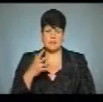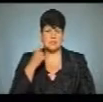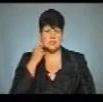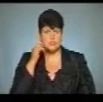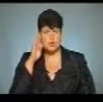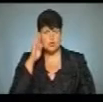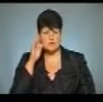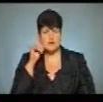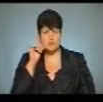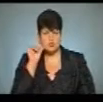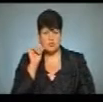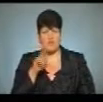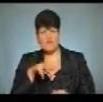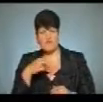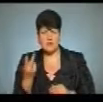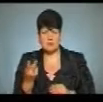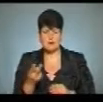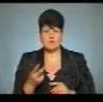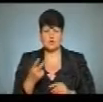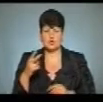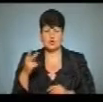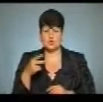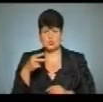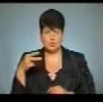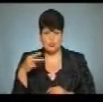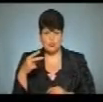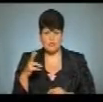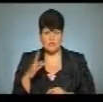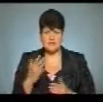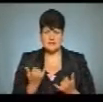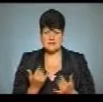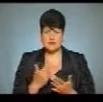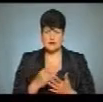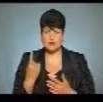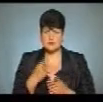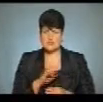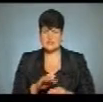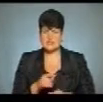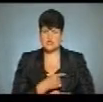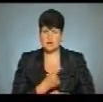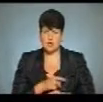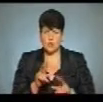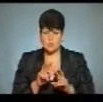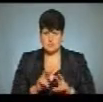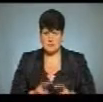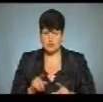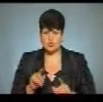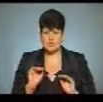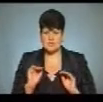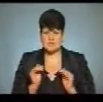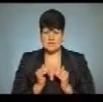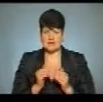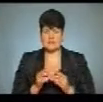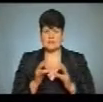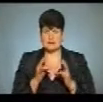хлопчик, який вчора випав з другого поверху квартири, зараз перебуває в обласній дитячій лікарні. Його обстежили, у нього закрита